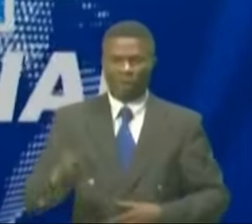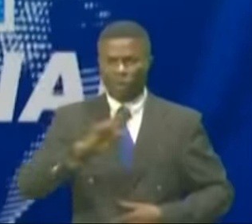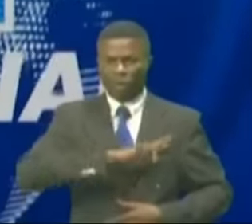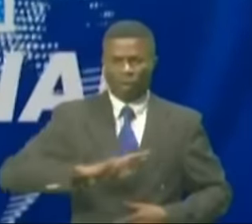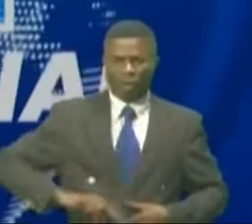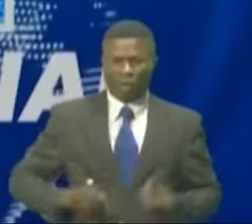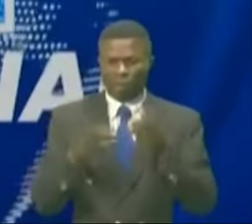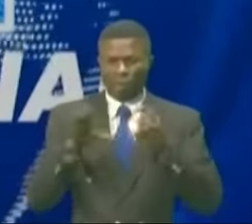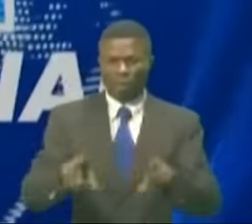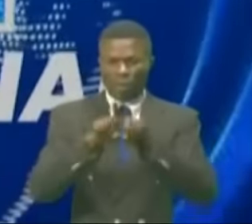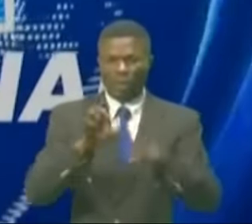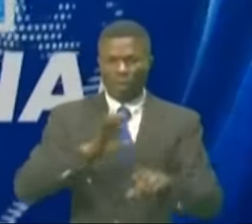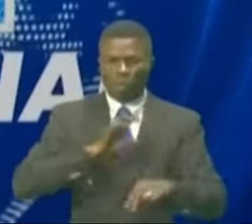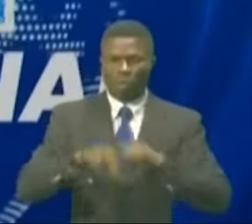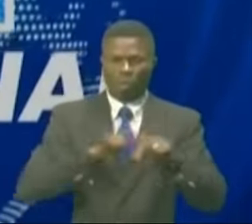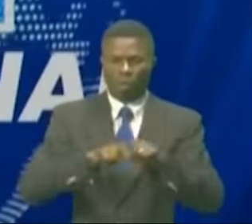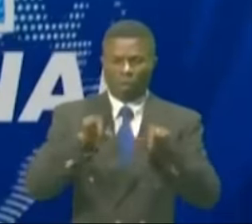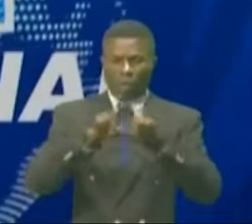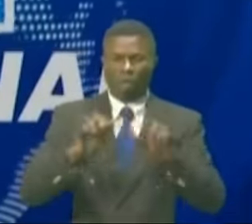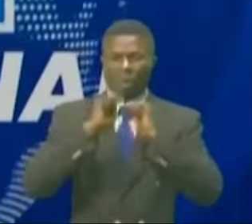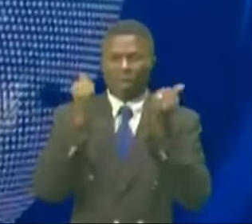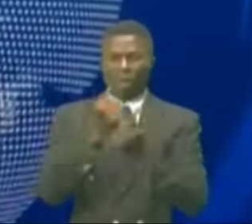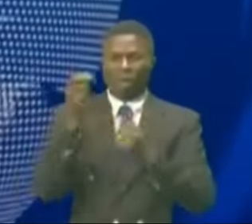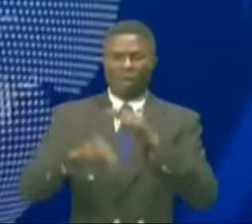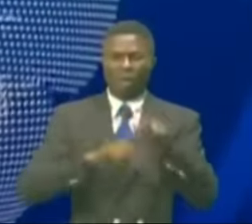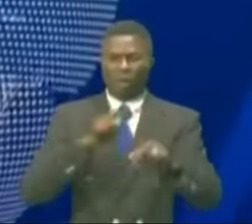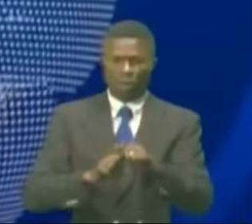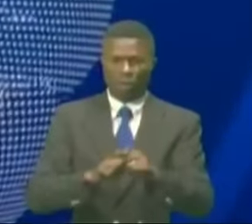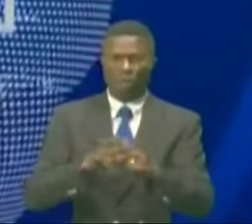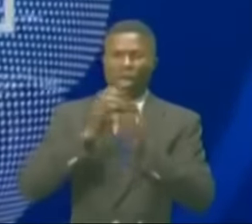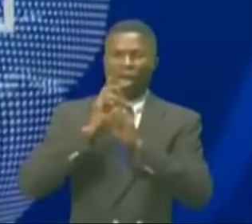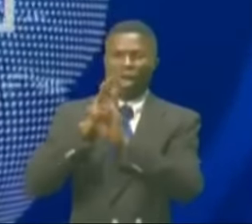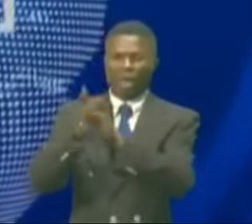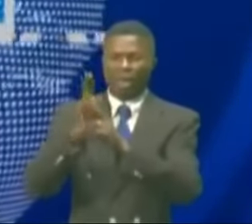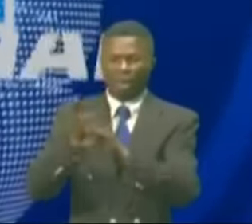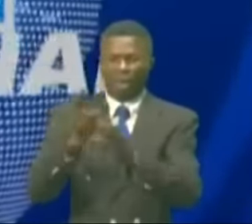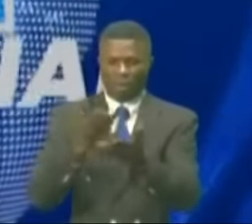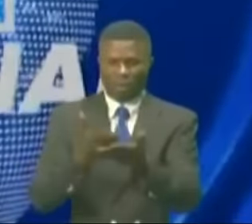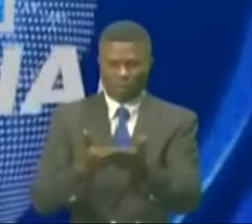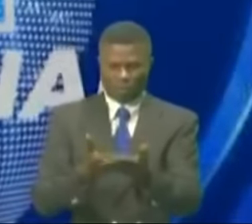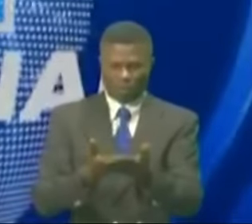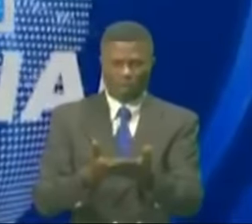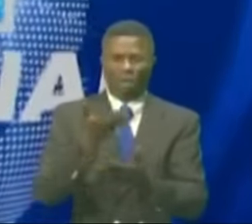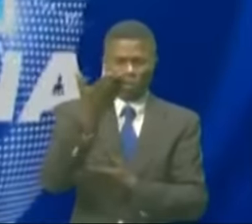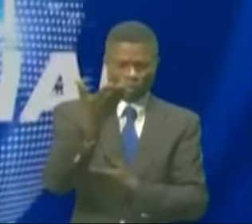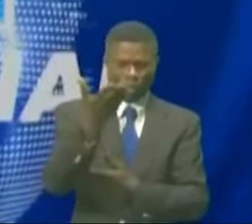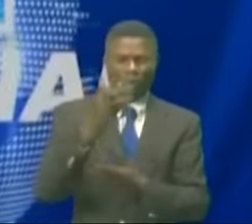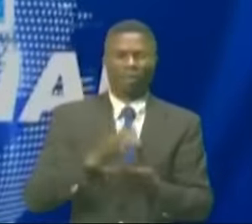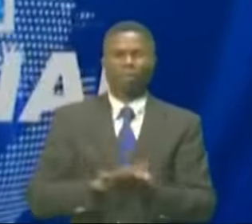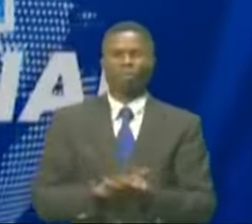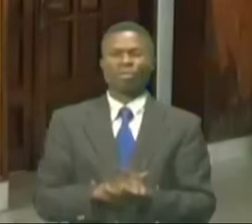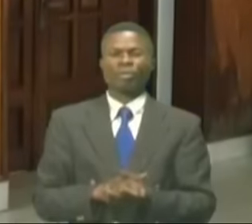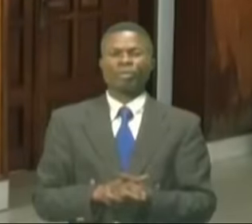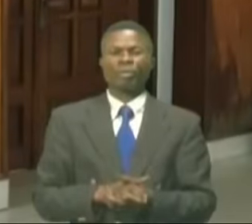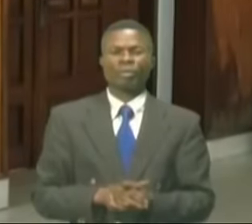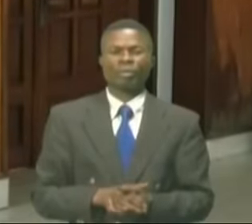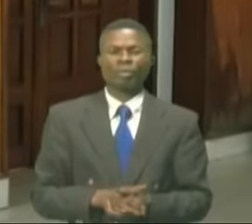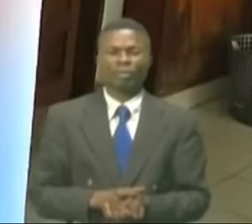police nationale congolaise et de l'Agence nationale de renseignement. Un reportage signé Nicole Sessep.